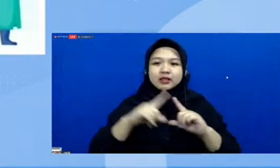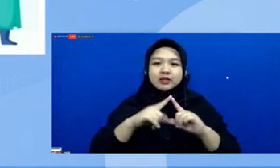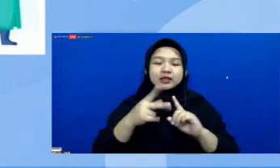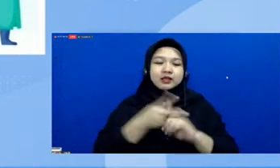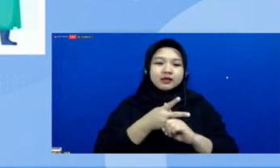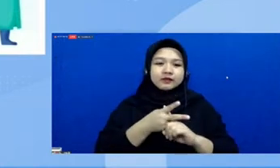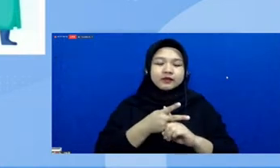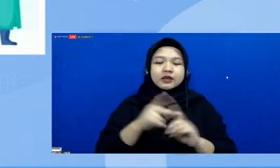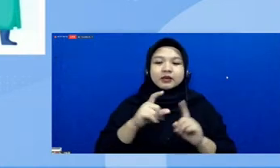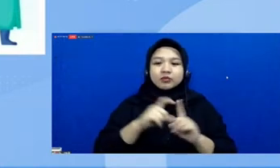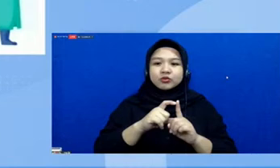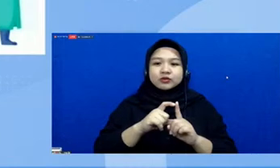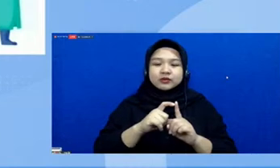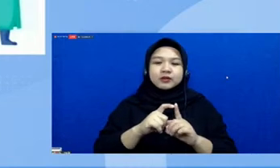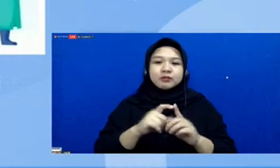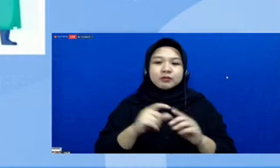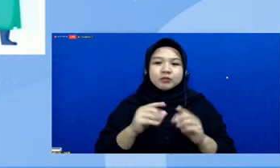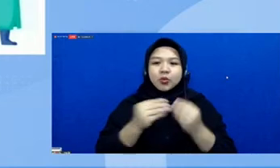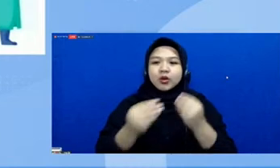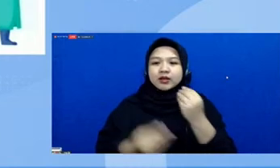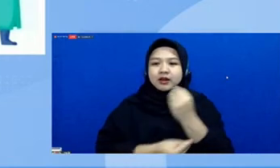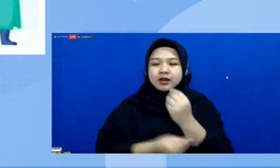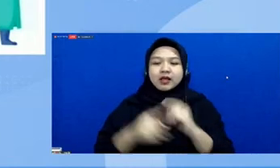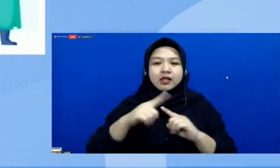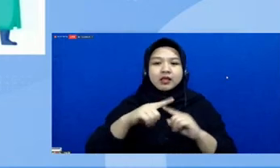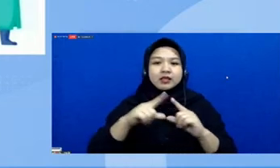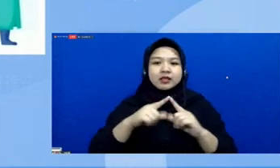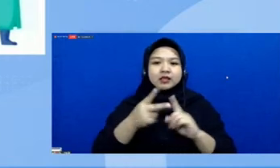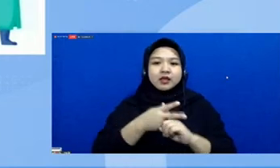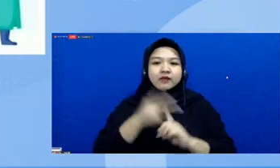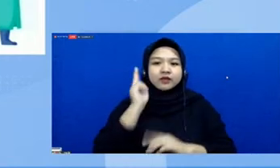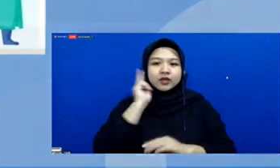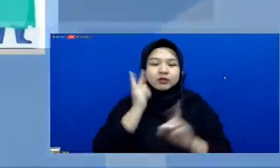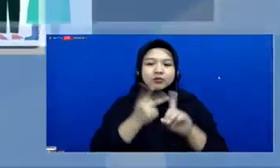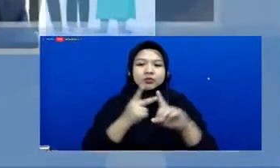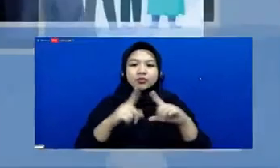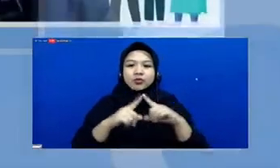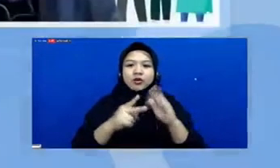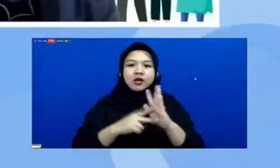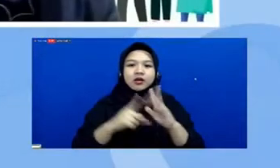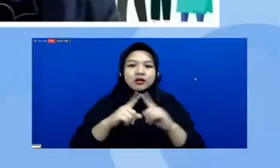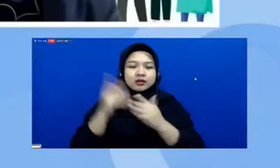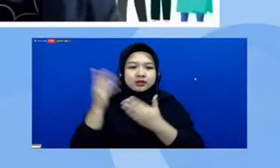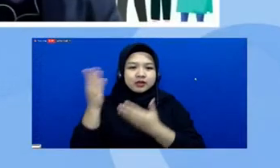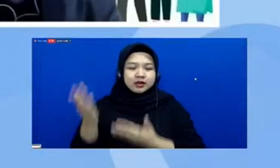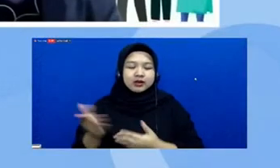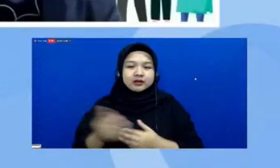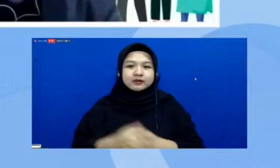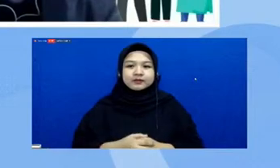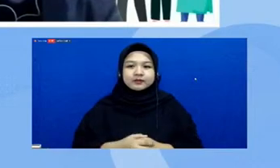Kepada Deputy Country Representative The Asia Foundation, Ibu Hana Satrio, kami persilakan.